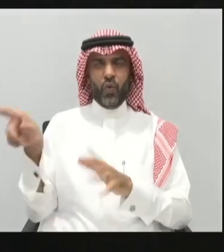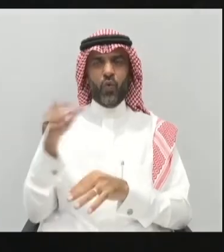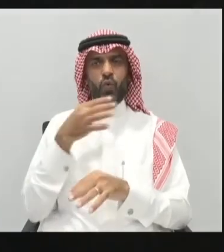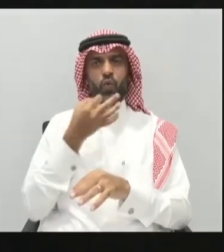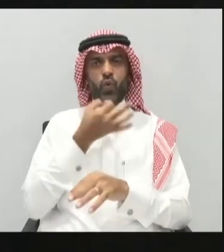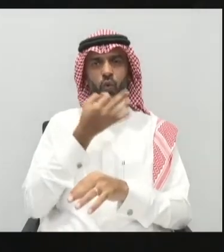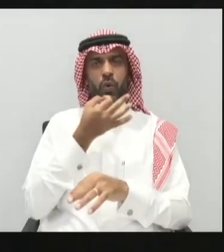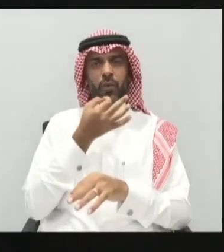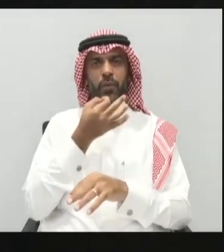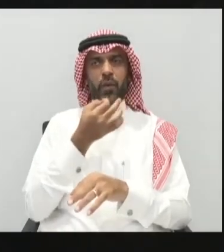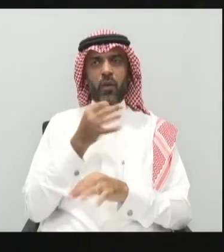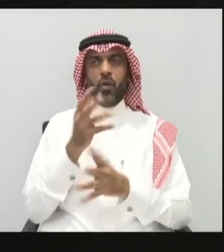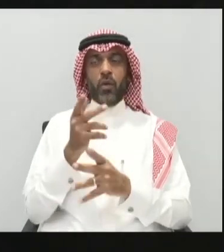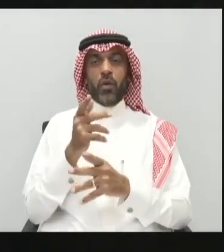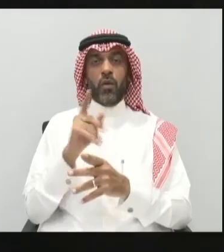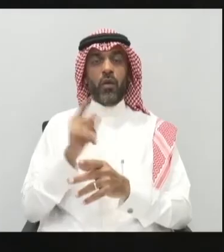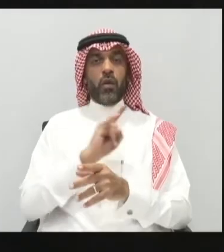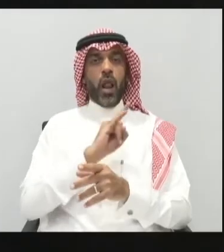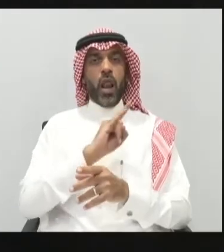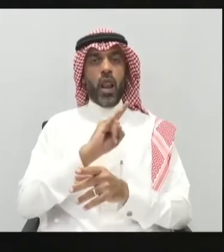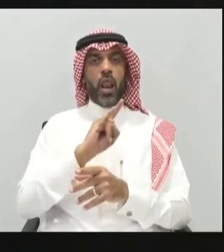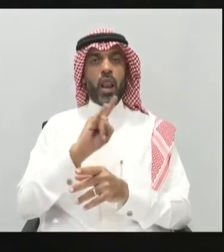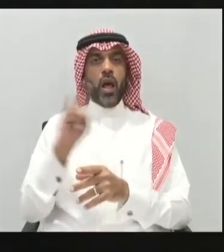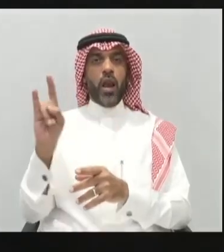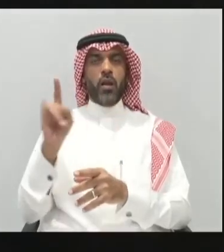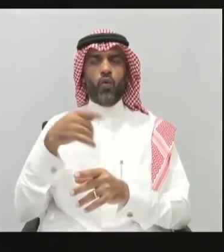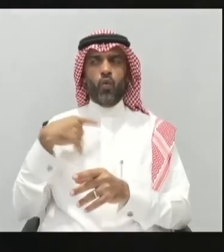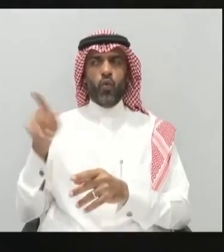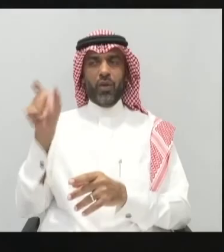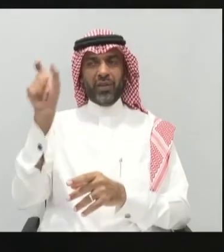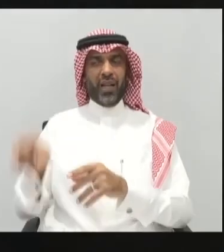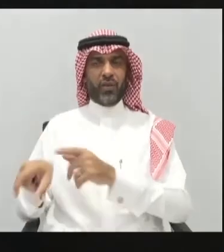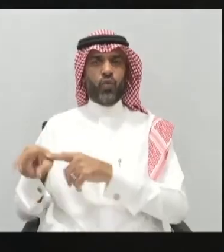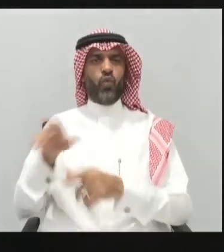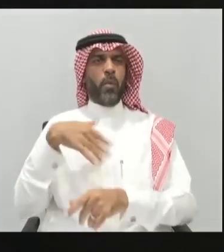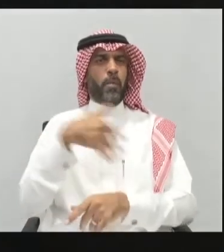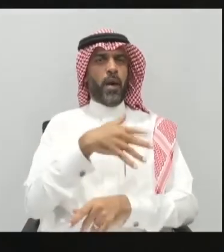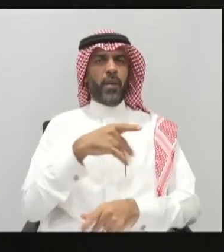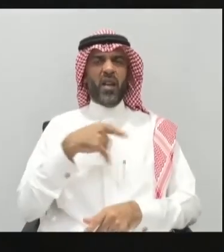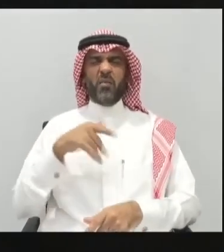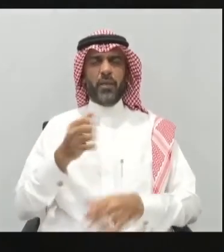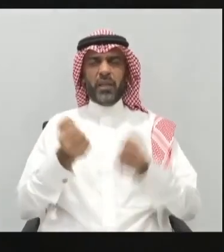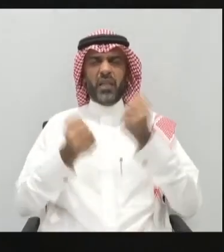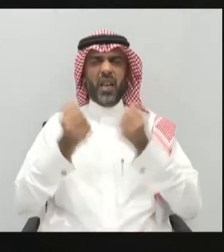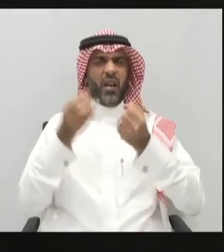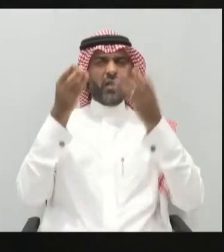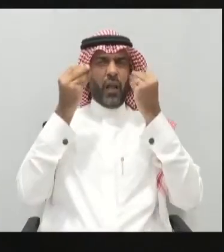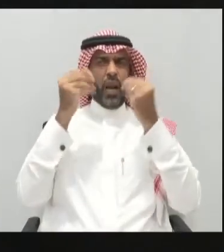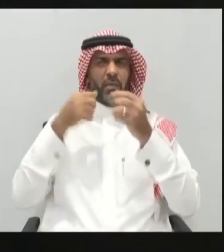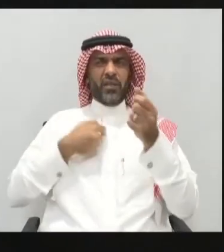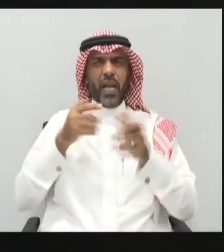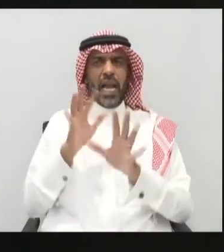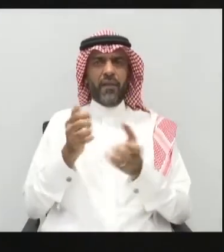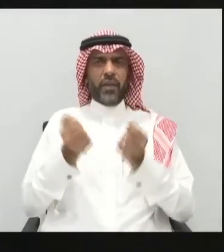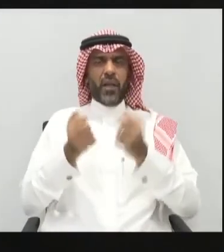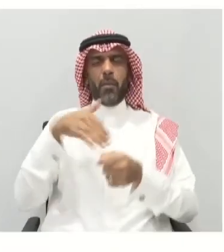مثلا انه لن يقود المركبه او السياره او لا يريد ان يتعلم القياده نهائيا تمام